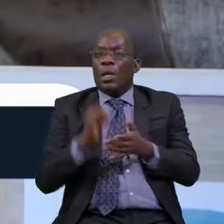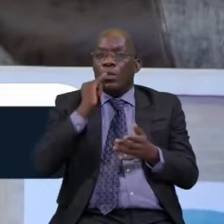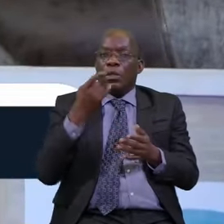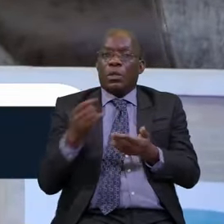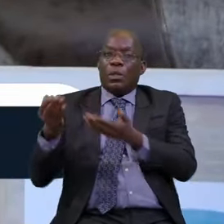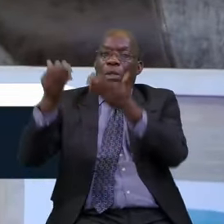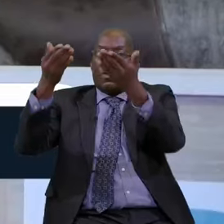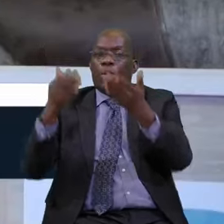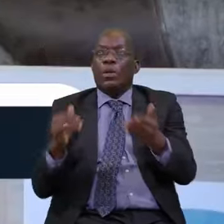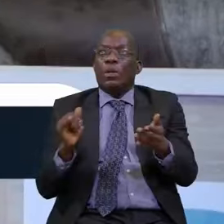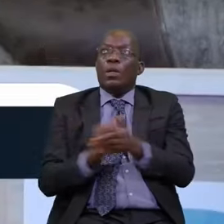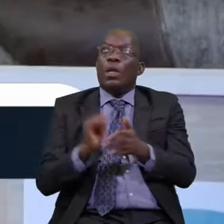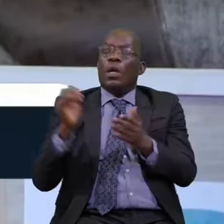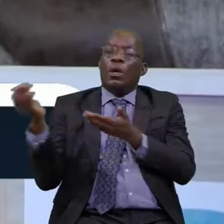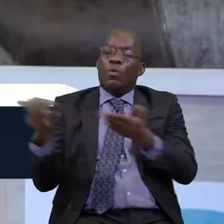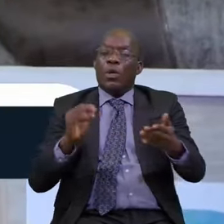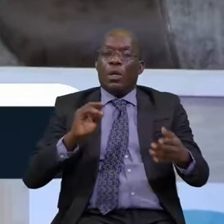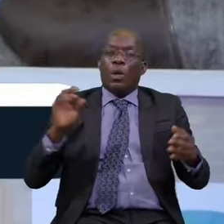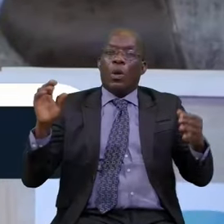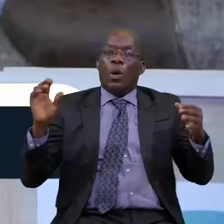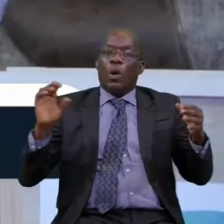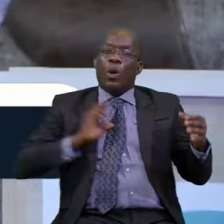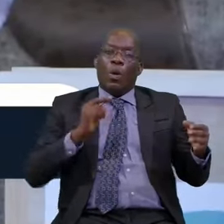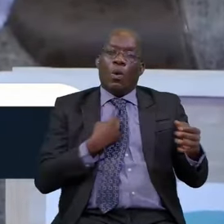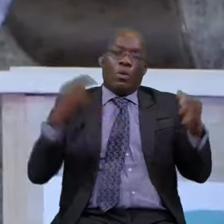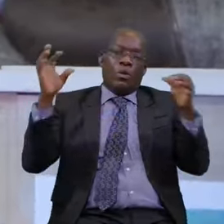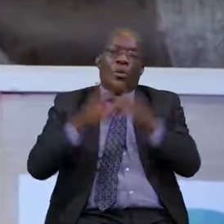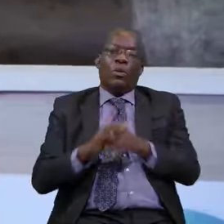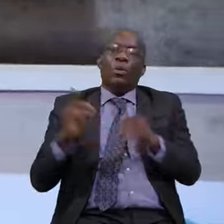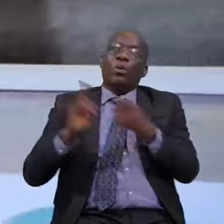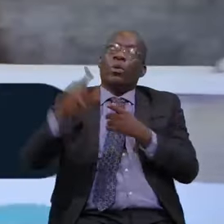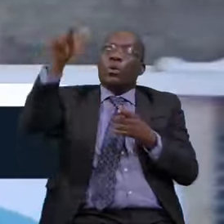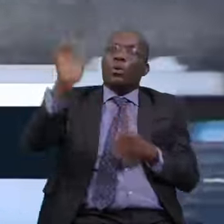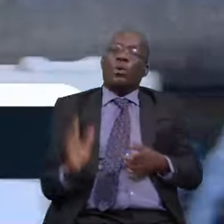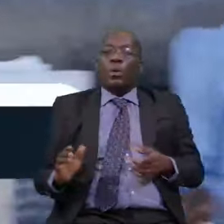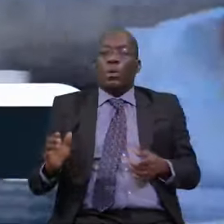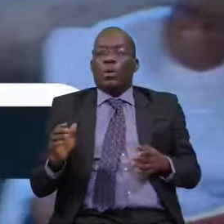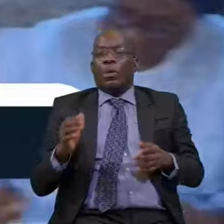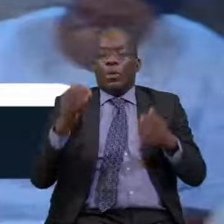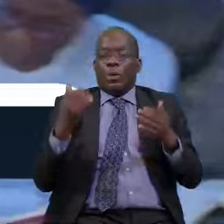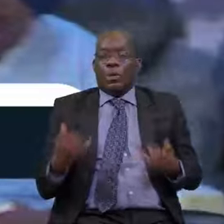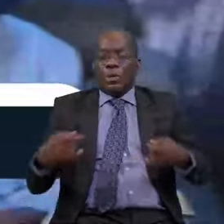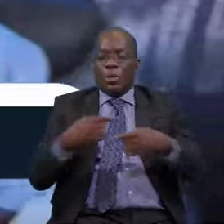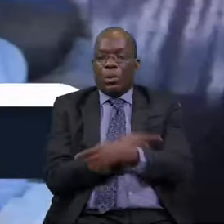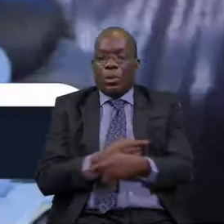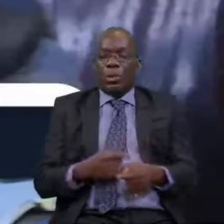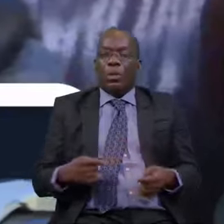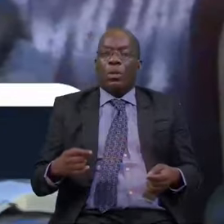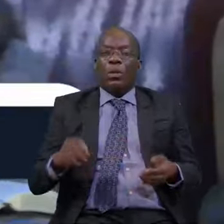le sacrifice qui réconcilie chacun avec Dieu. Et aujourd'hui, il